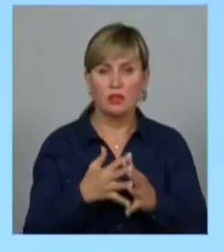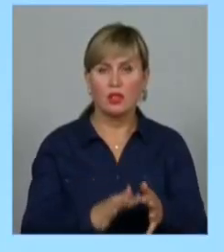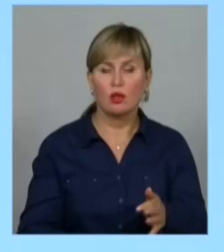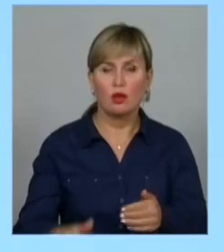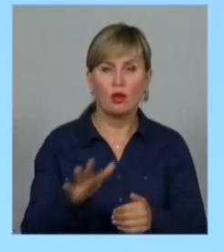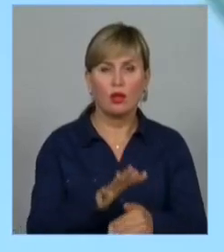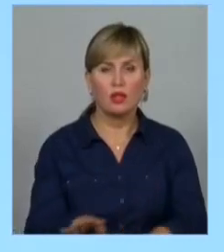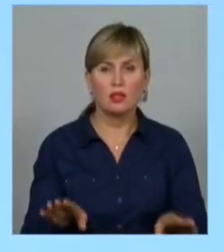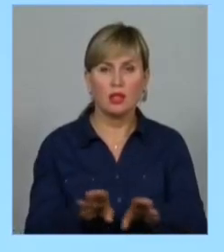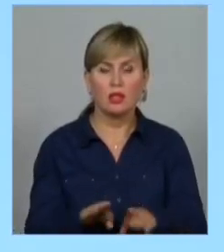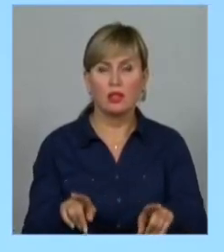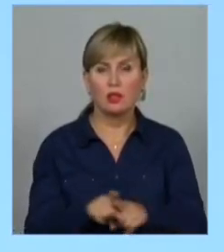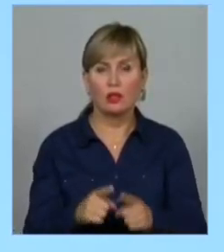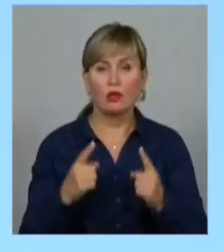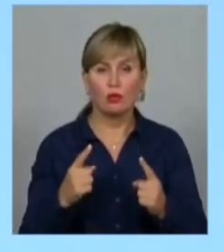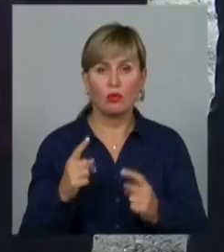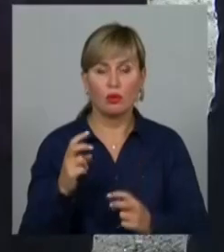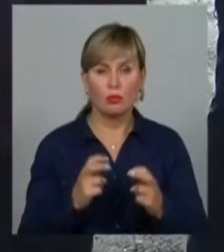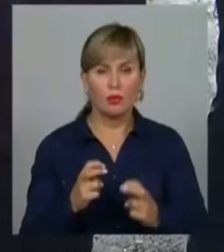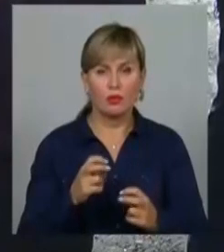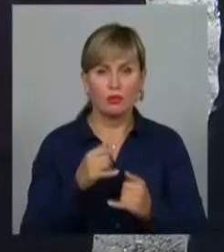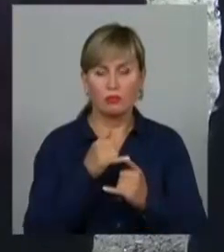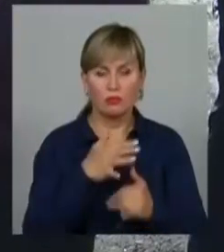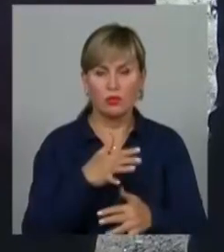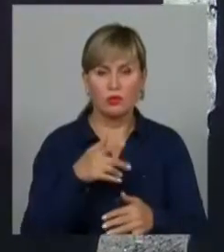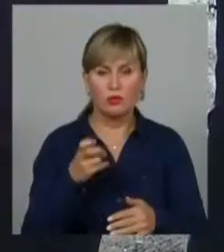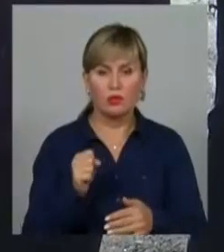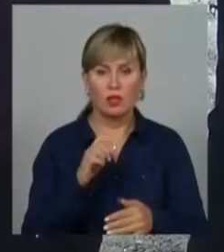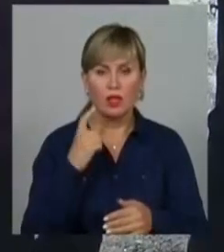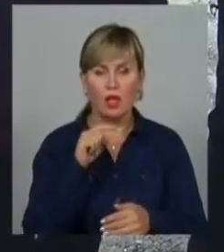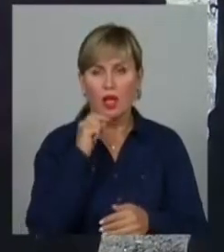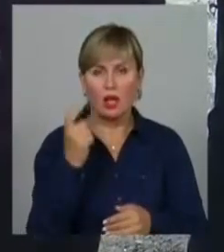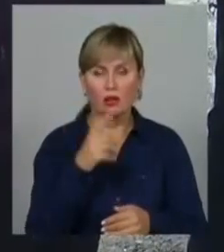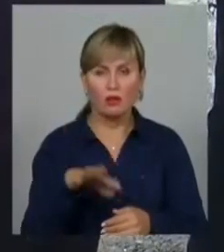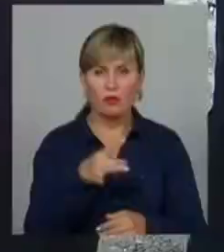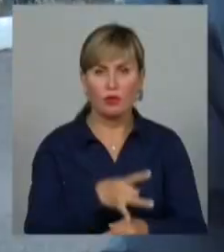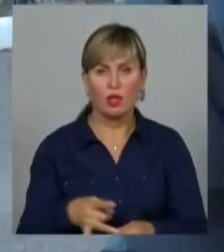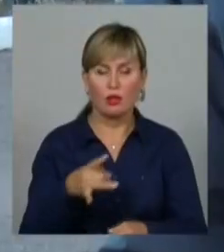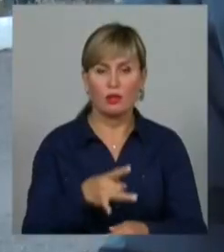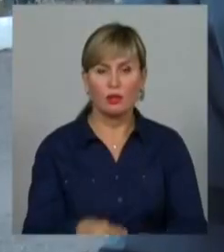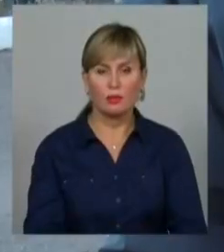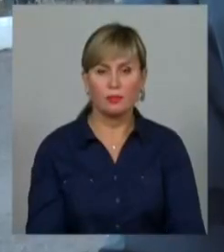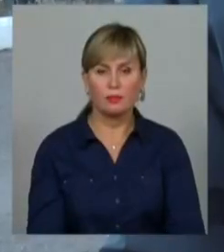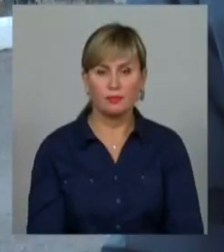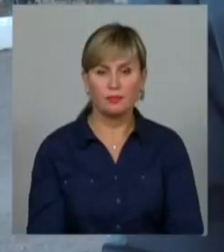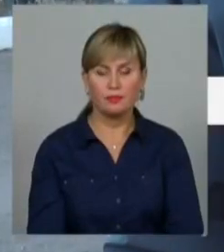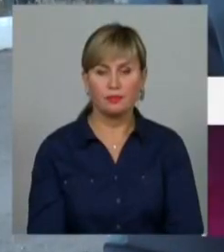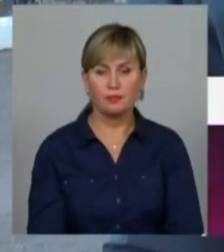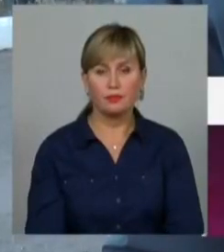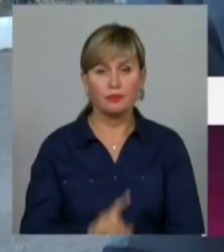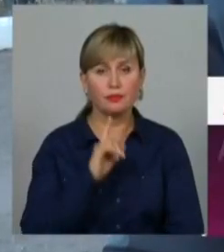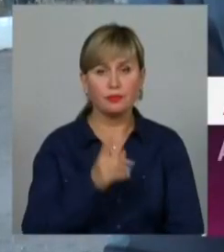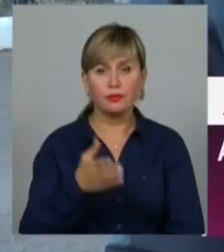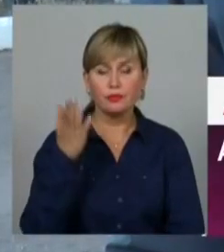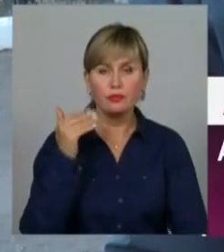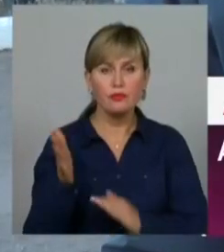округа, закрытие такого крупного объекта негативно скажется на экономике всего района. Год назад,